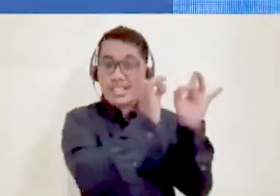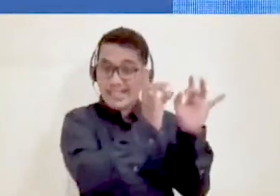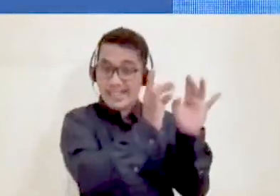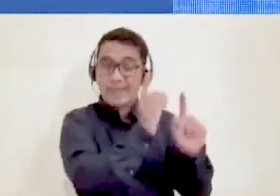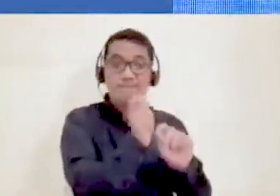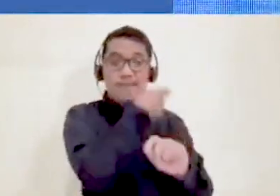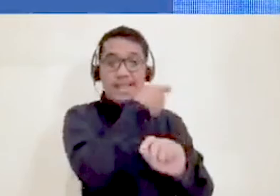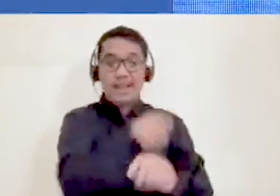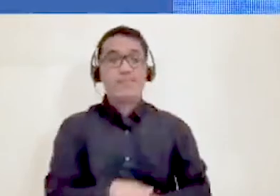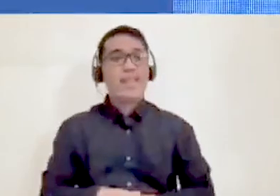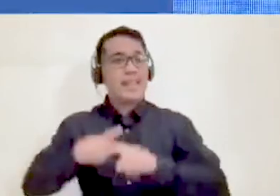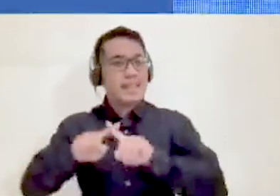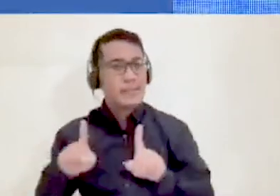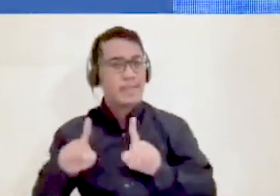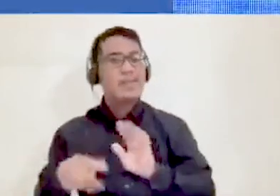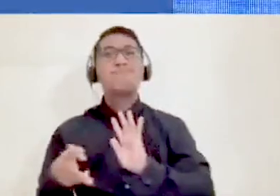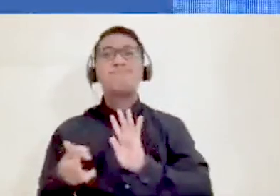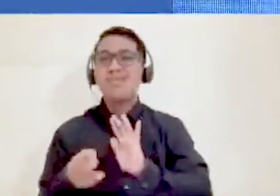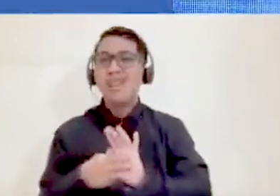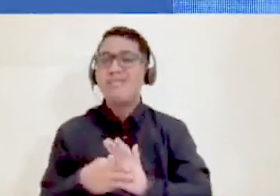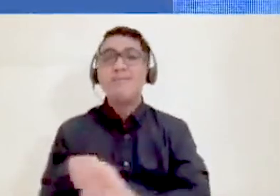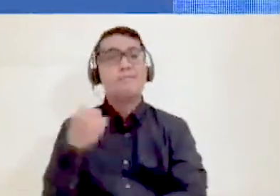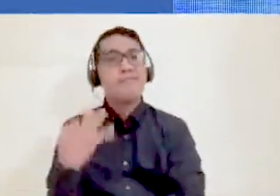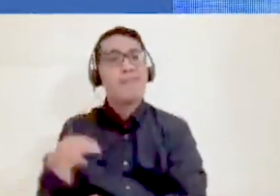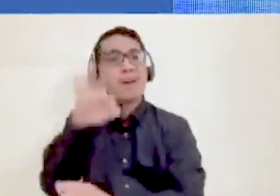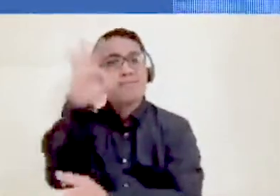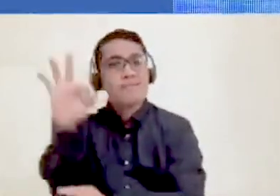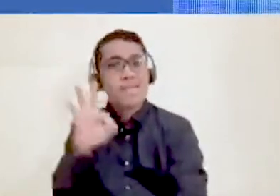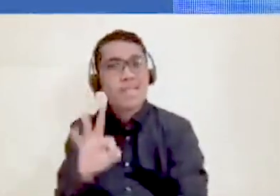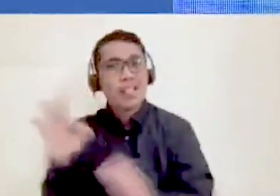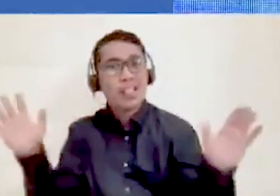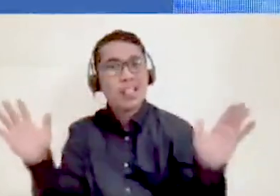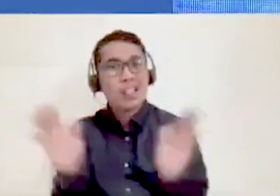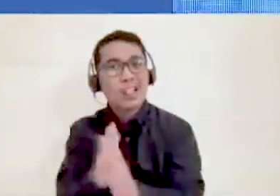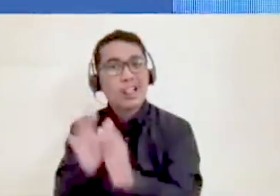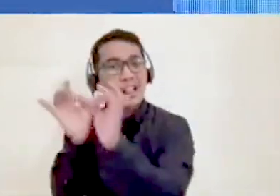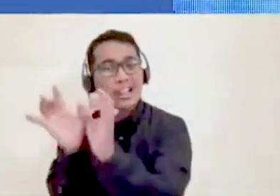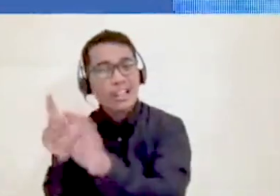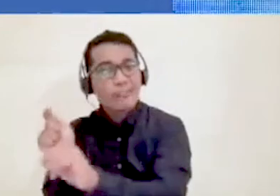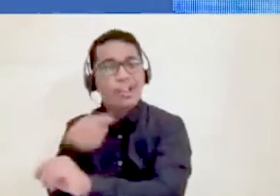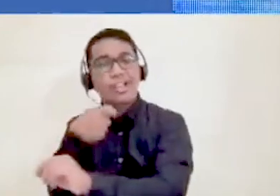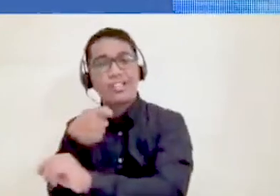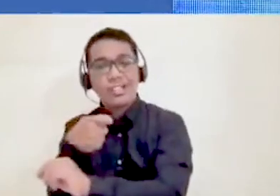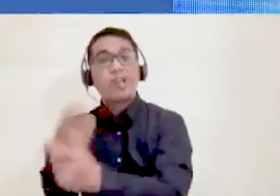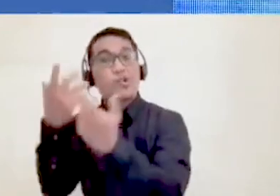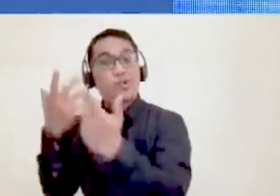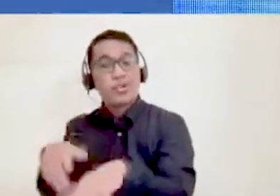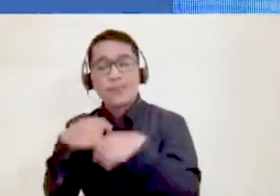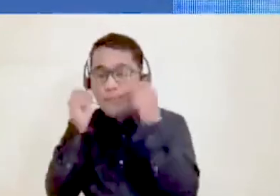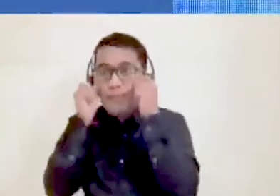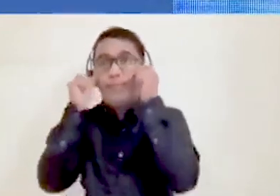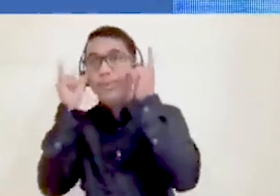masalahnya adalah berapa persen dari total pengguna internet itu yang sudah melek digital